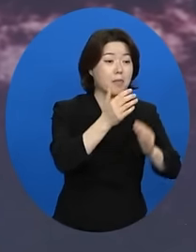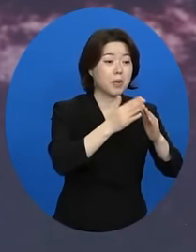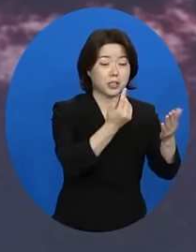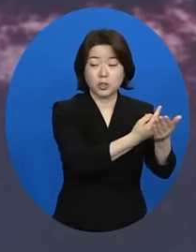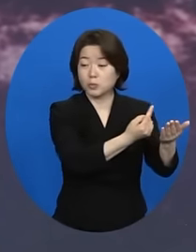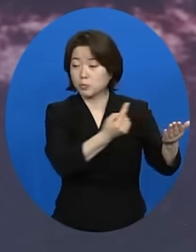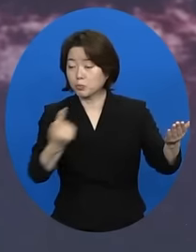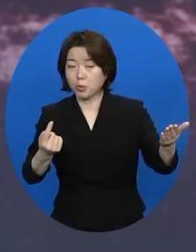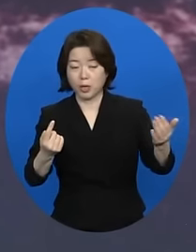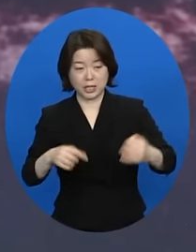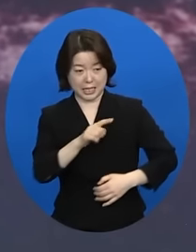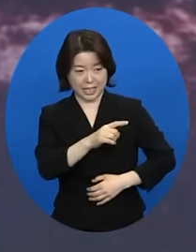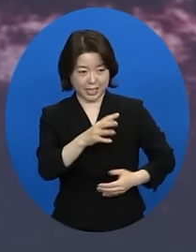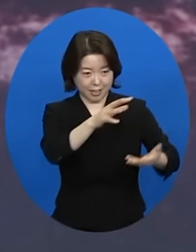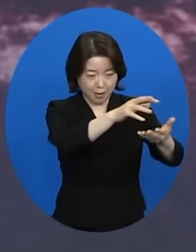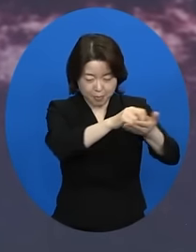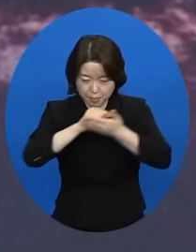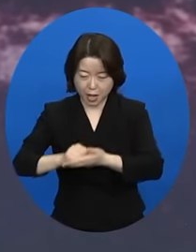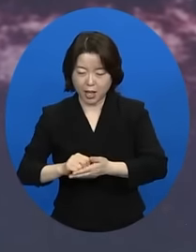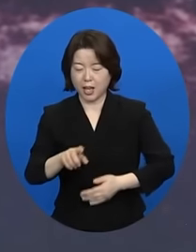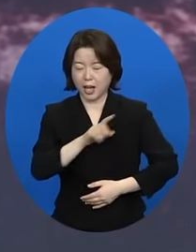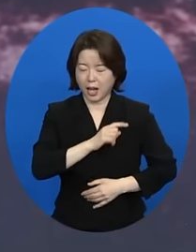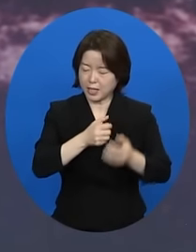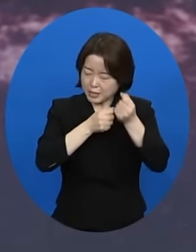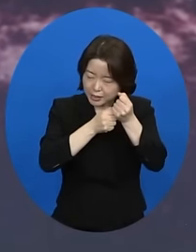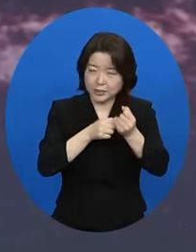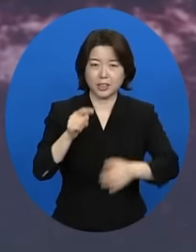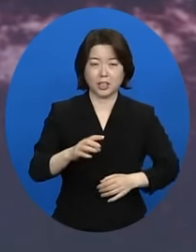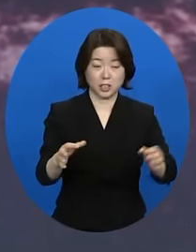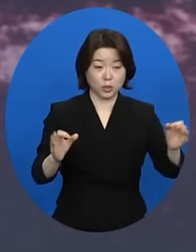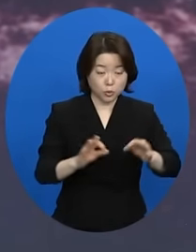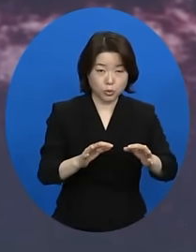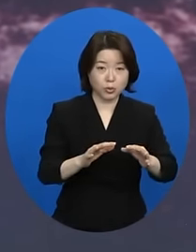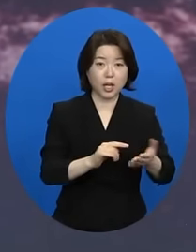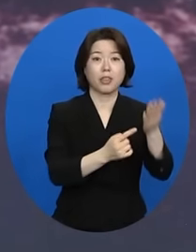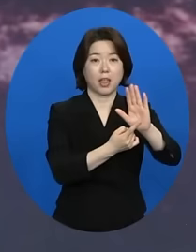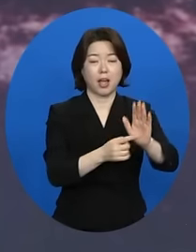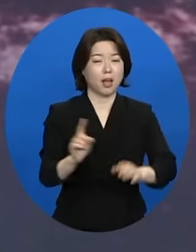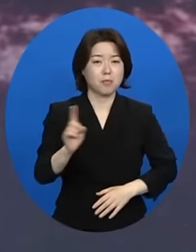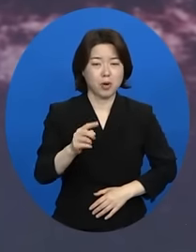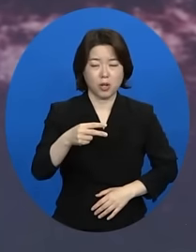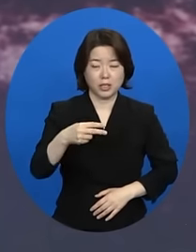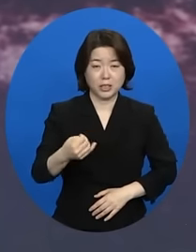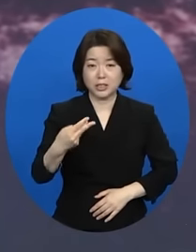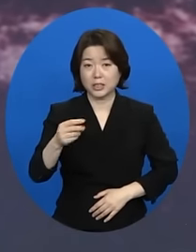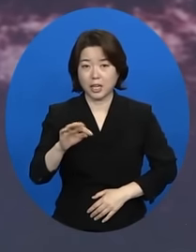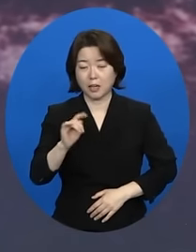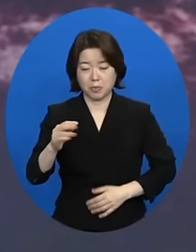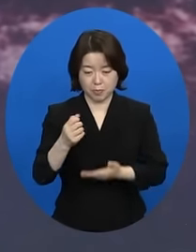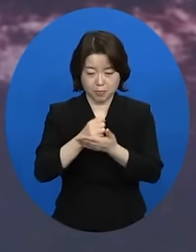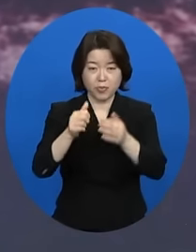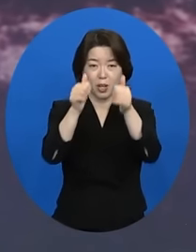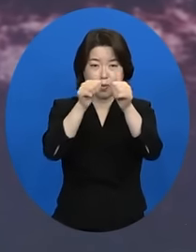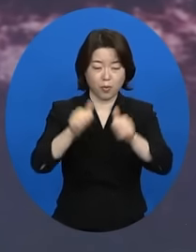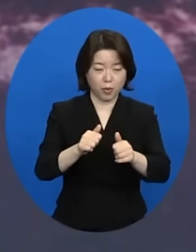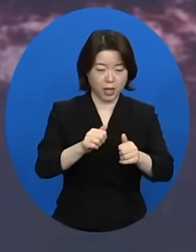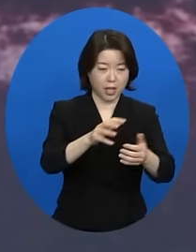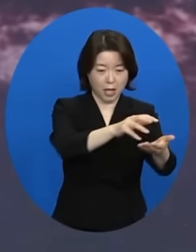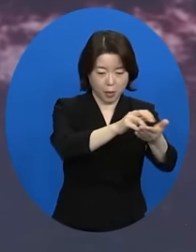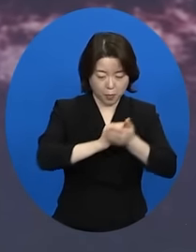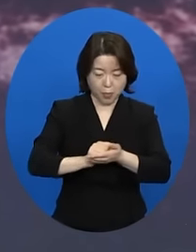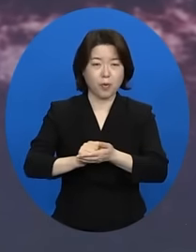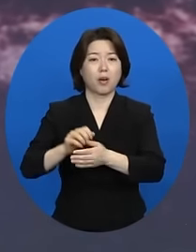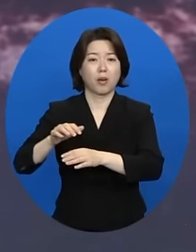갈 수 없다라고 한 거. 내가 가장 의지하는 게 그 순간에 나오는 거죠. 그게 뭐였어요? 드라빔이었던 것이죠. 그걸 훔쳐가지고 나온